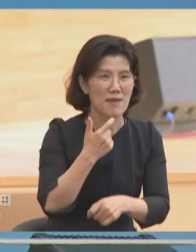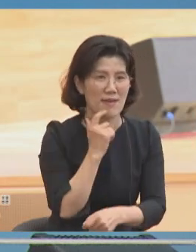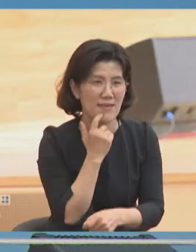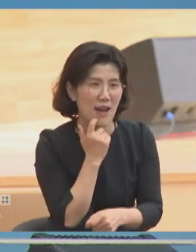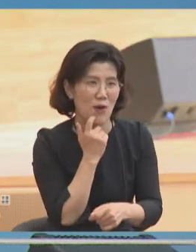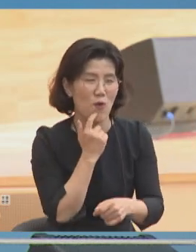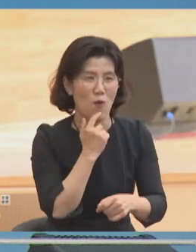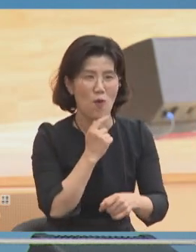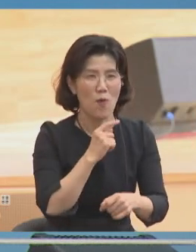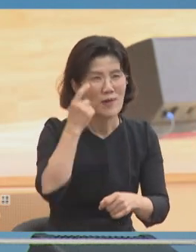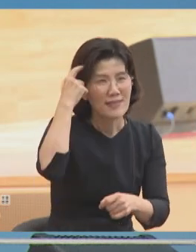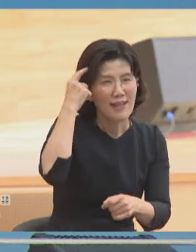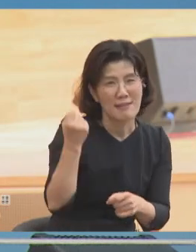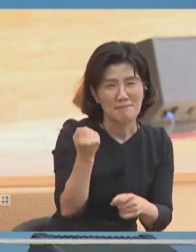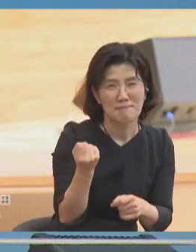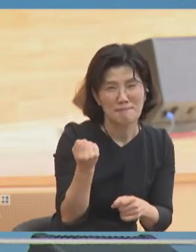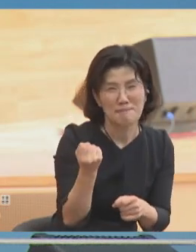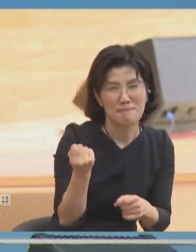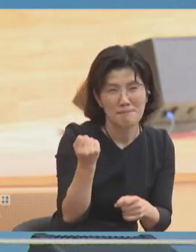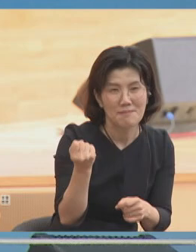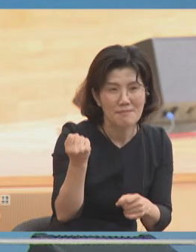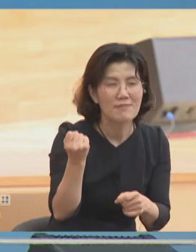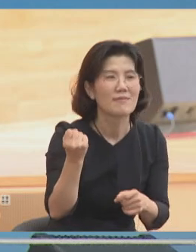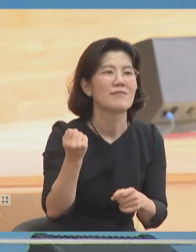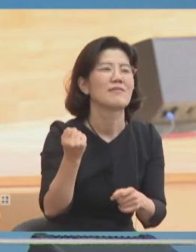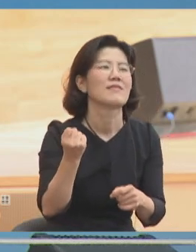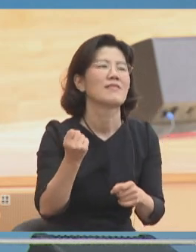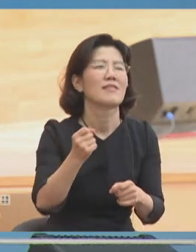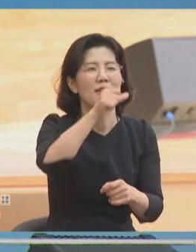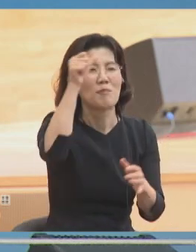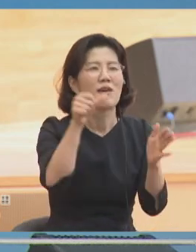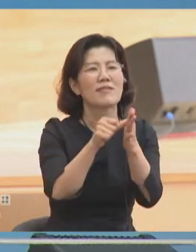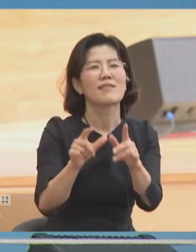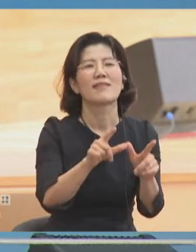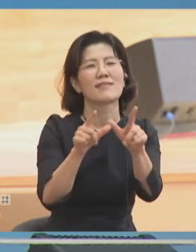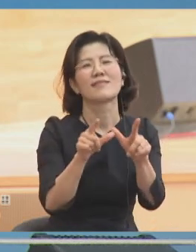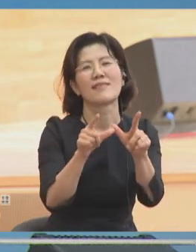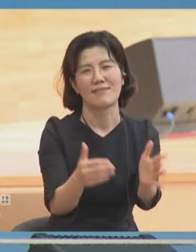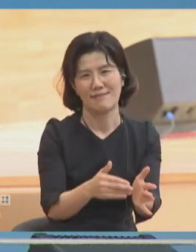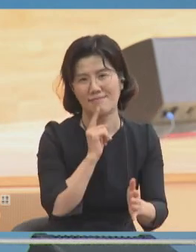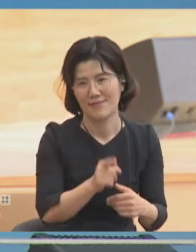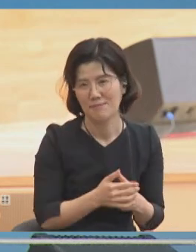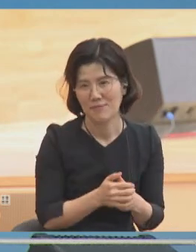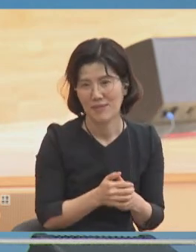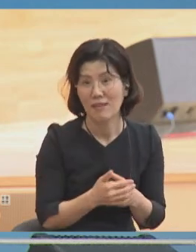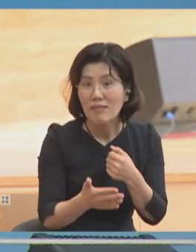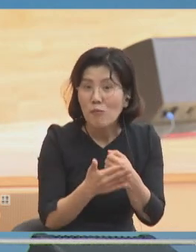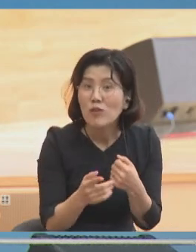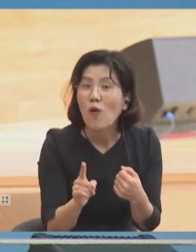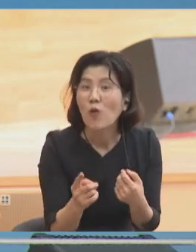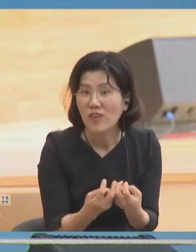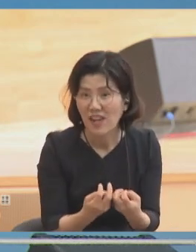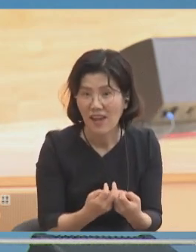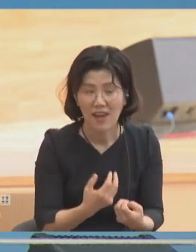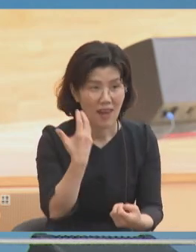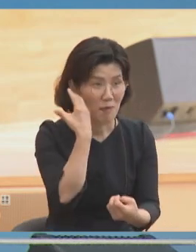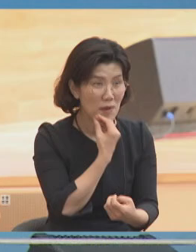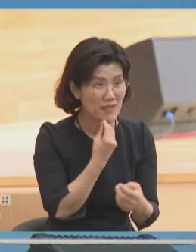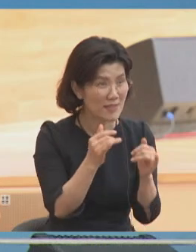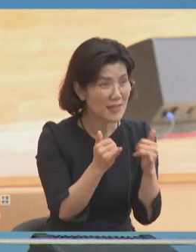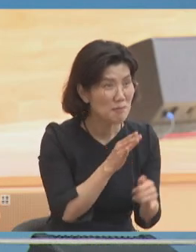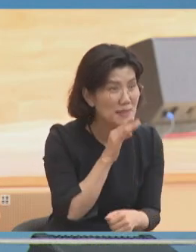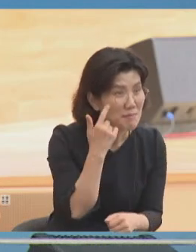성품과 그런 생각과 그런 삶의 방식으로 살아왔다고 한번 생각해 보십시오 어떻습니까 매력적인